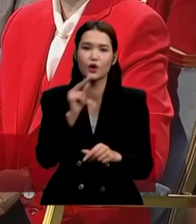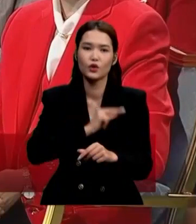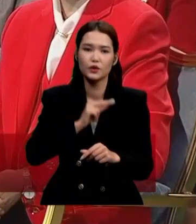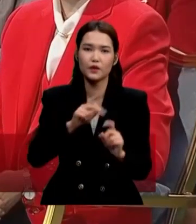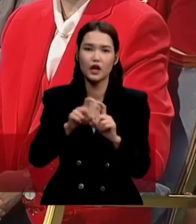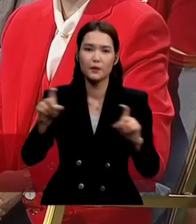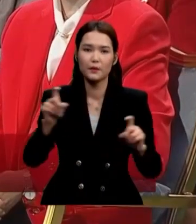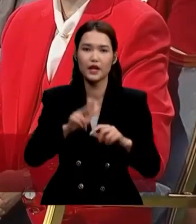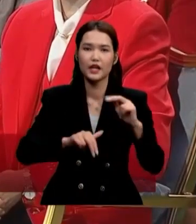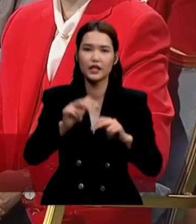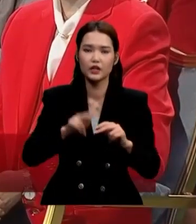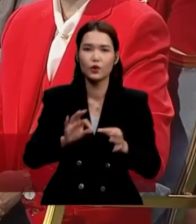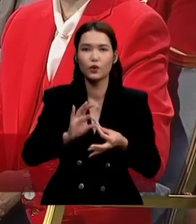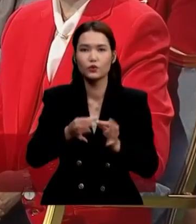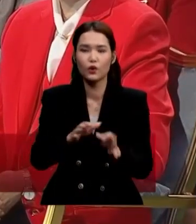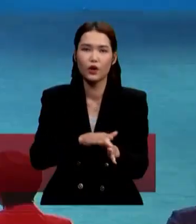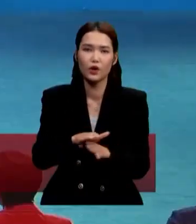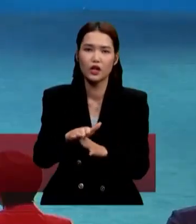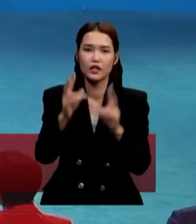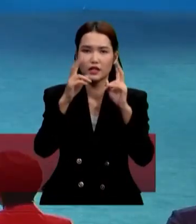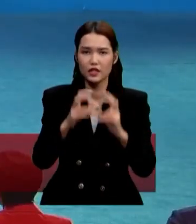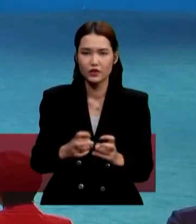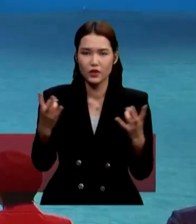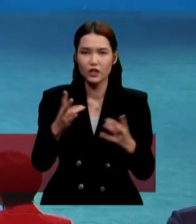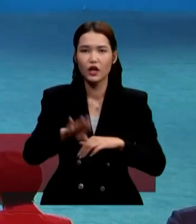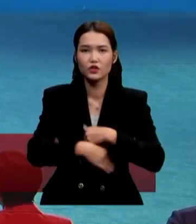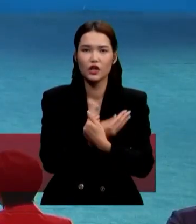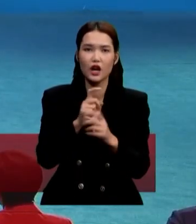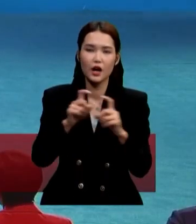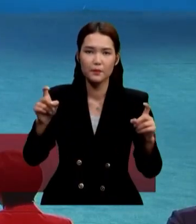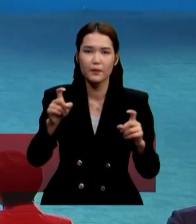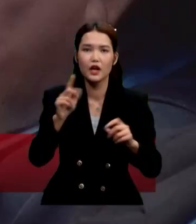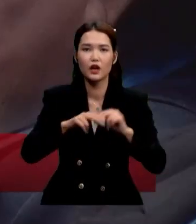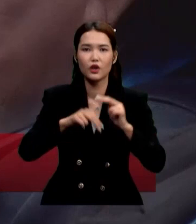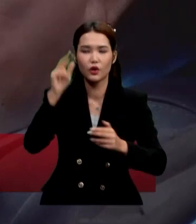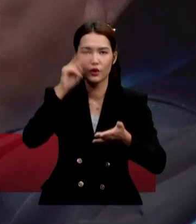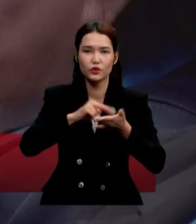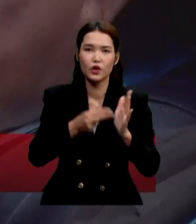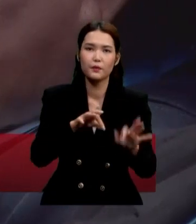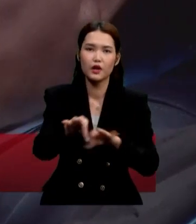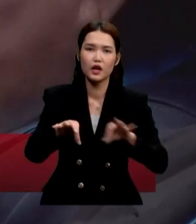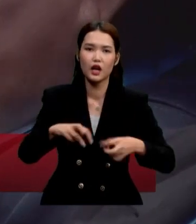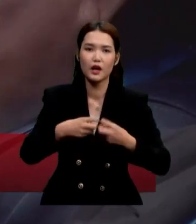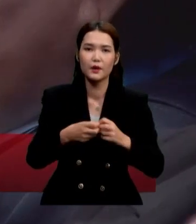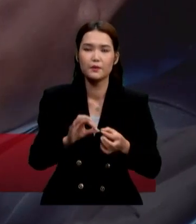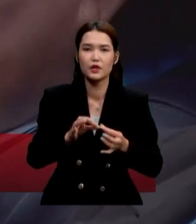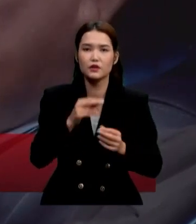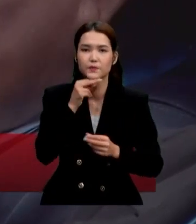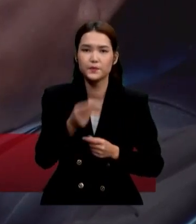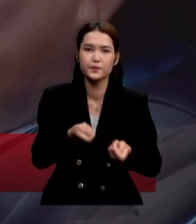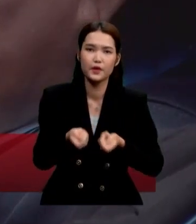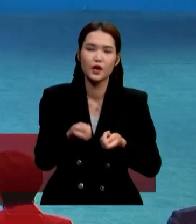мектептердің қауіпсіздігін толық тексеру керек. Сондай-ақ жаңа мектептердің жобасын жасағанда бұл мәселе мұқият ескерілуге